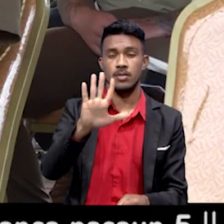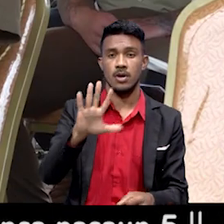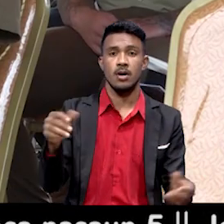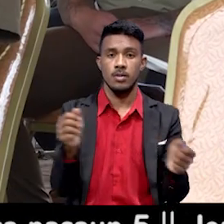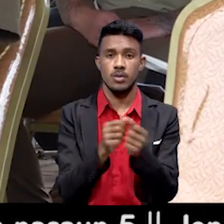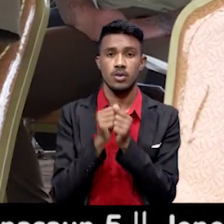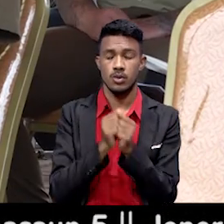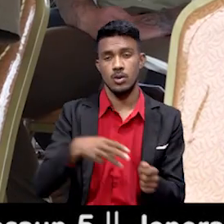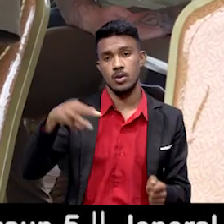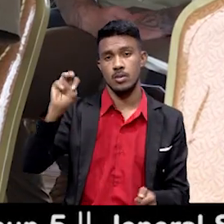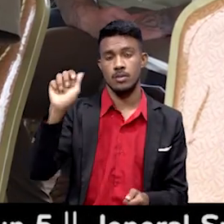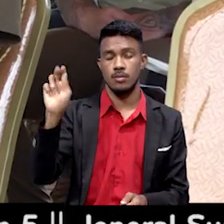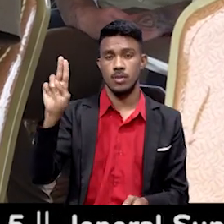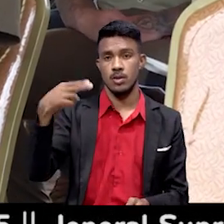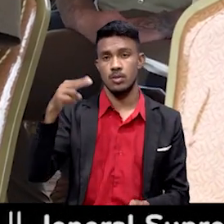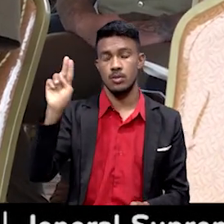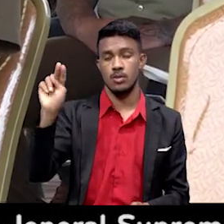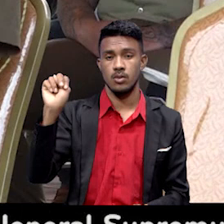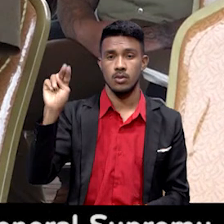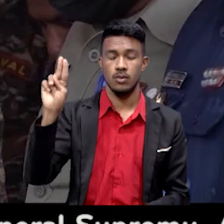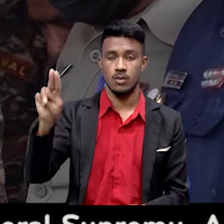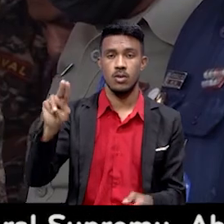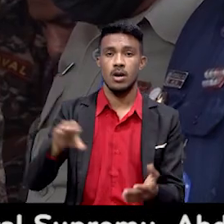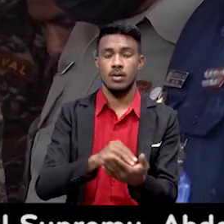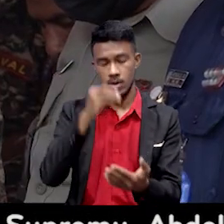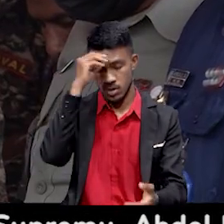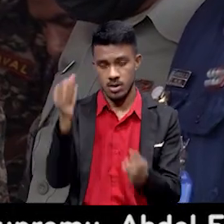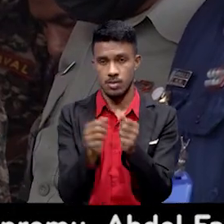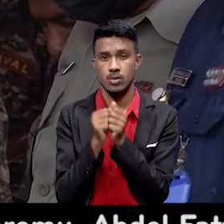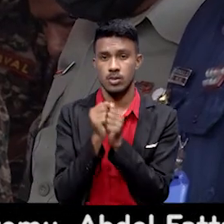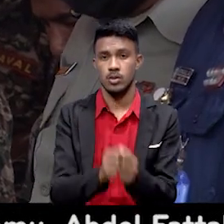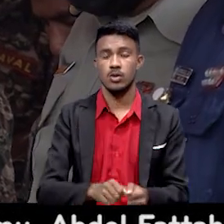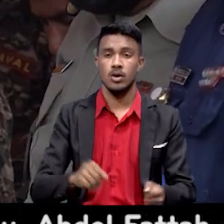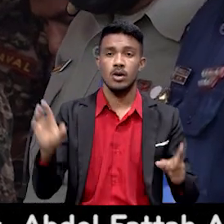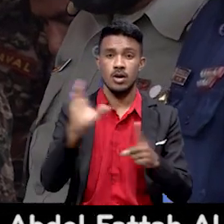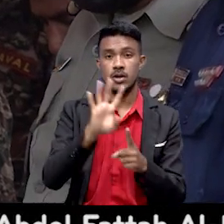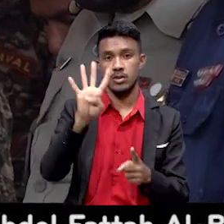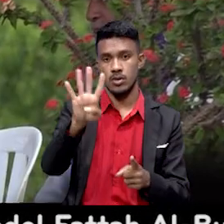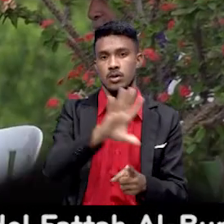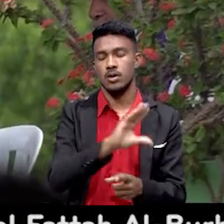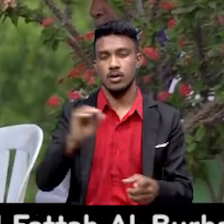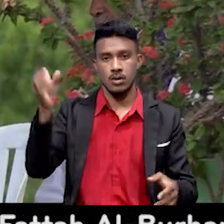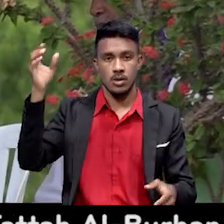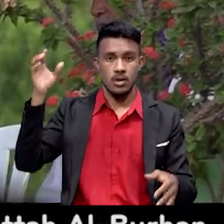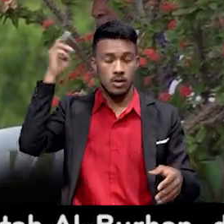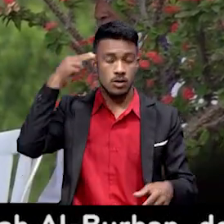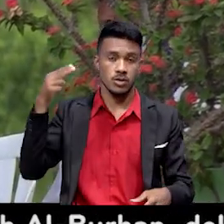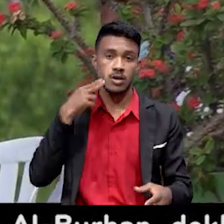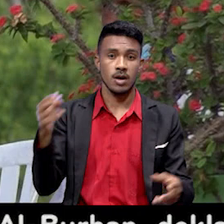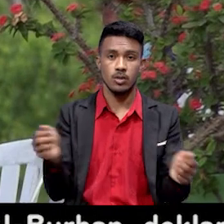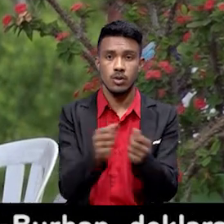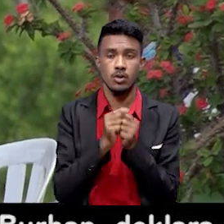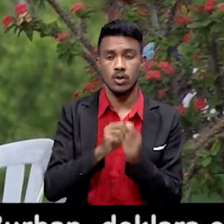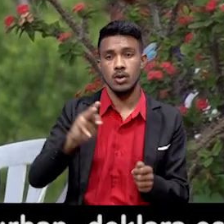Dujeres Robatu. Rogero Lobato ia soibada aprende hamutuk to kuarta klase. Zeram Jorta haktuir durante hamutuk ho mahunu